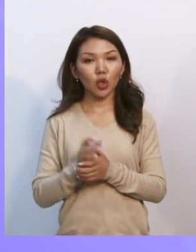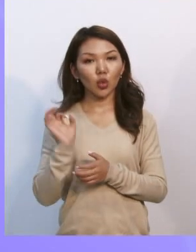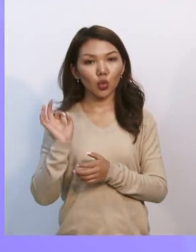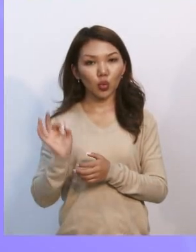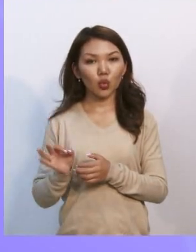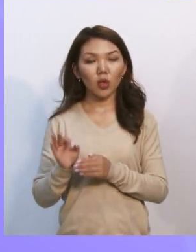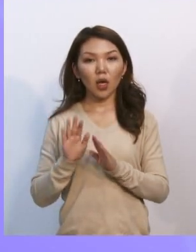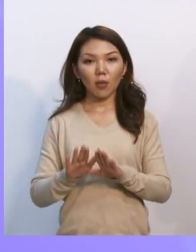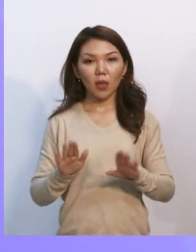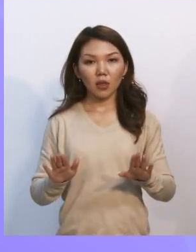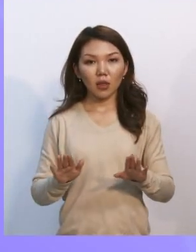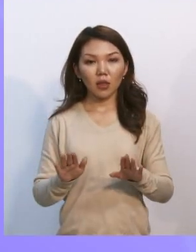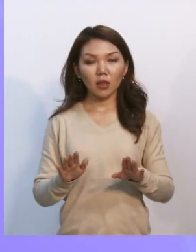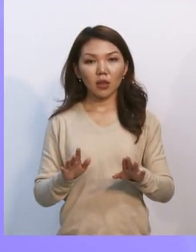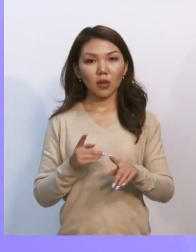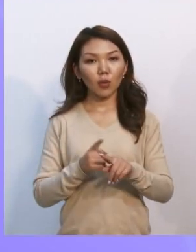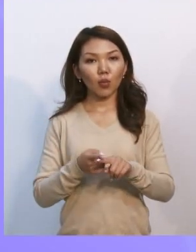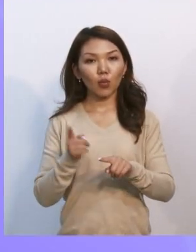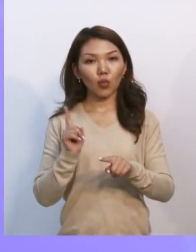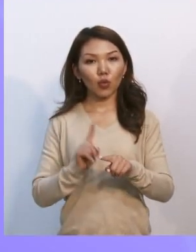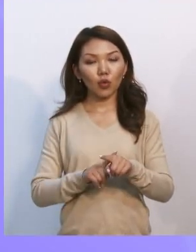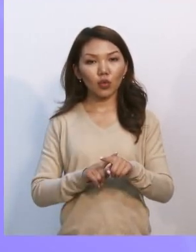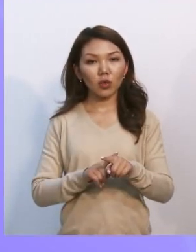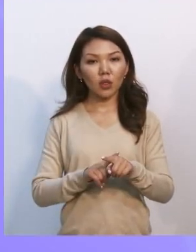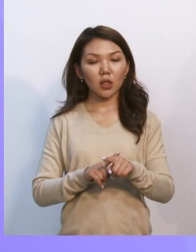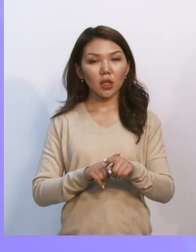Туура балдар. Бул мышык.